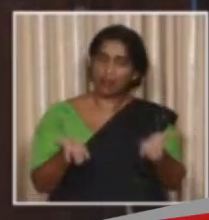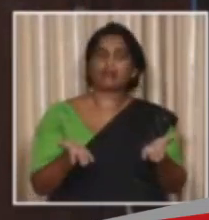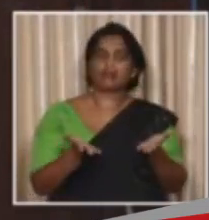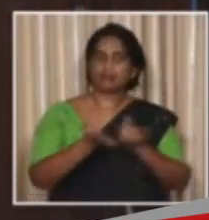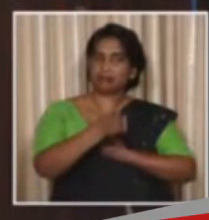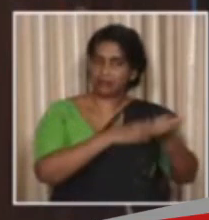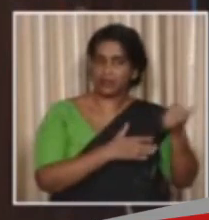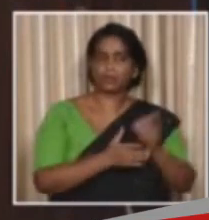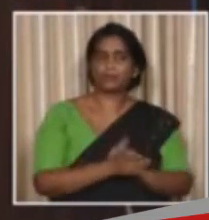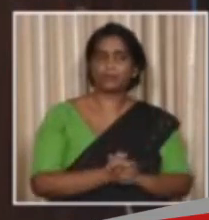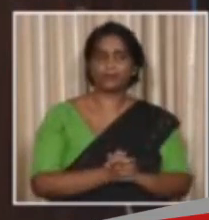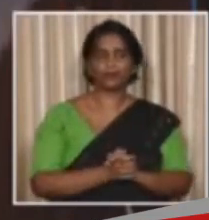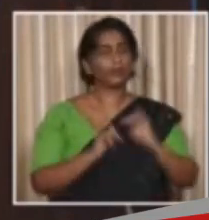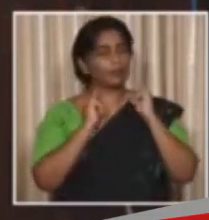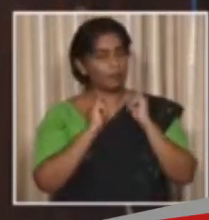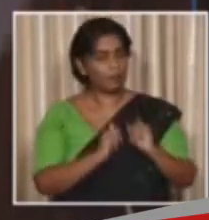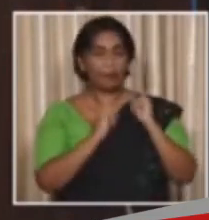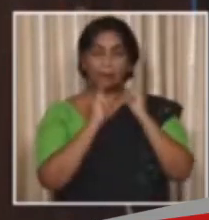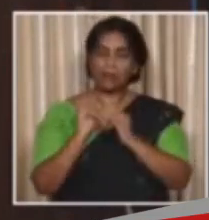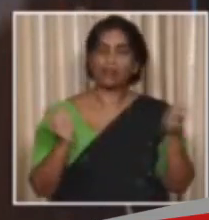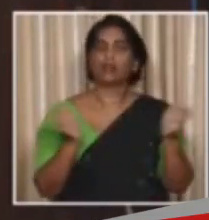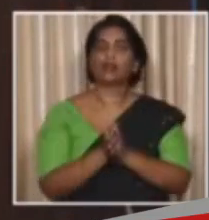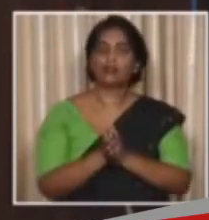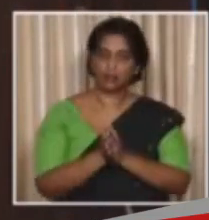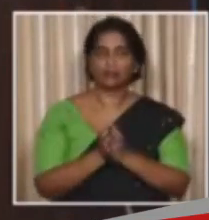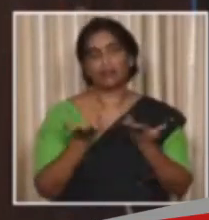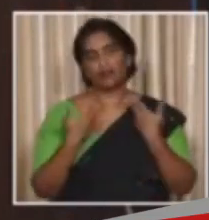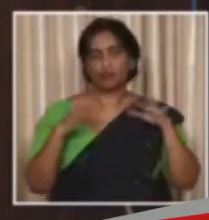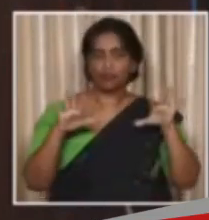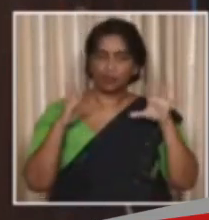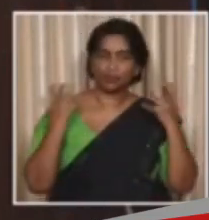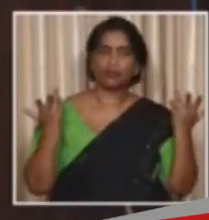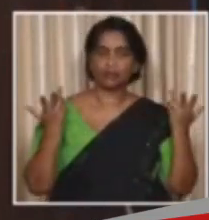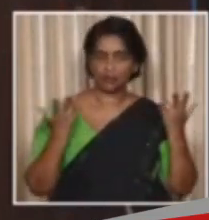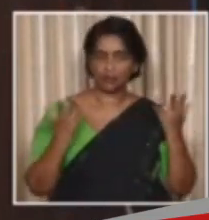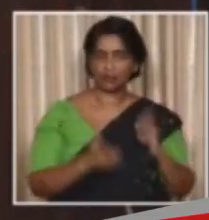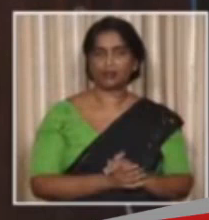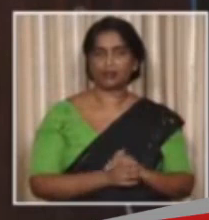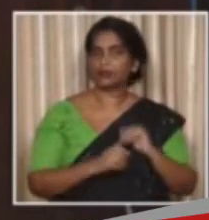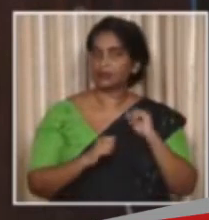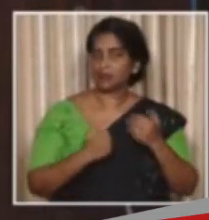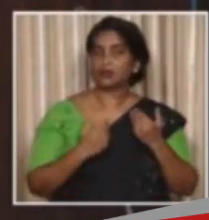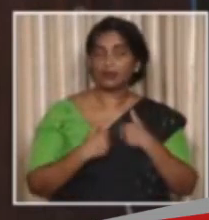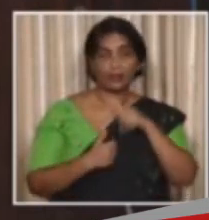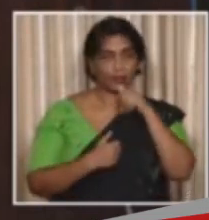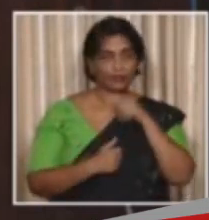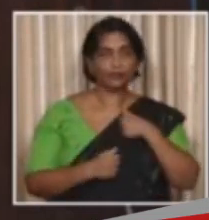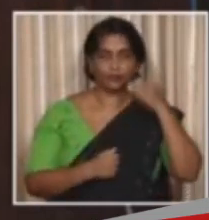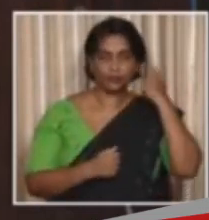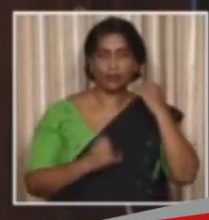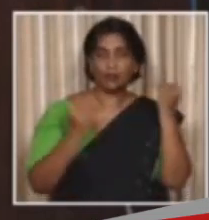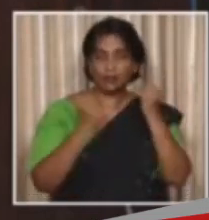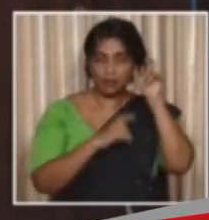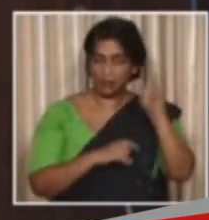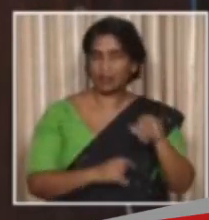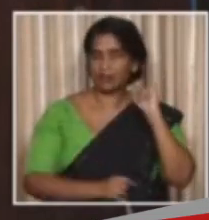වසලෙය තමයි ඉතින් වසලෙක් ඉඳගන්නේ කියන අර්ම පුදුමත් නැහැ මොකද අපි පෑදිලිවම